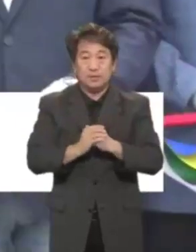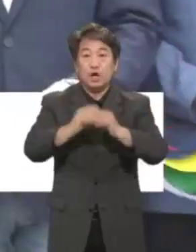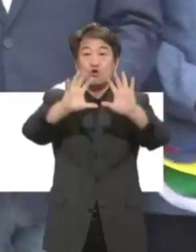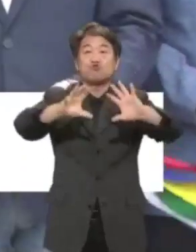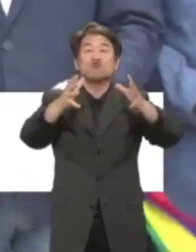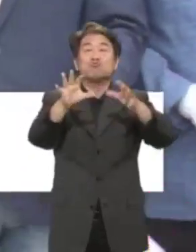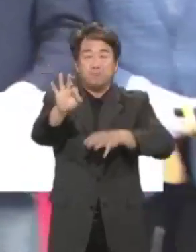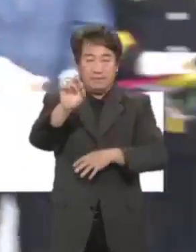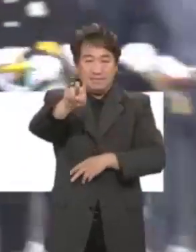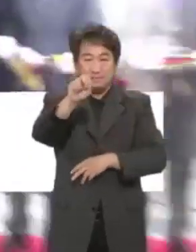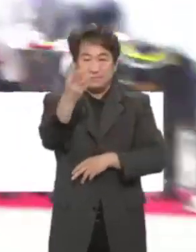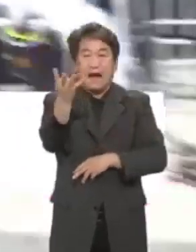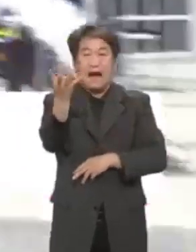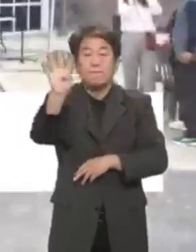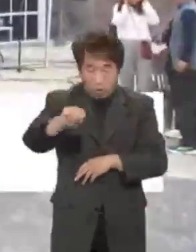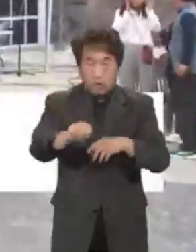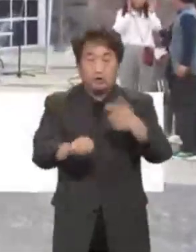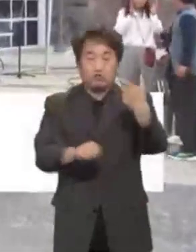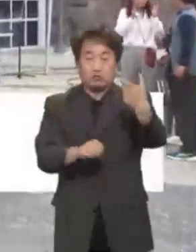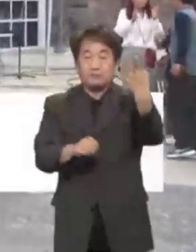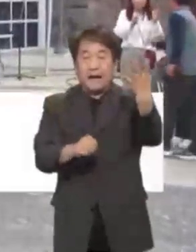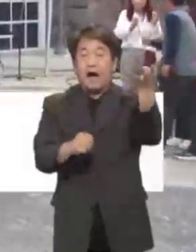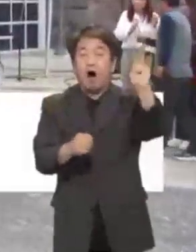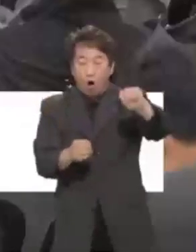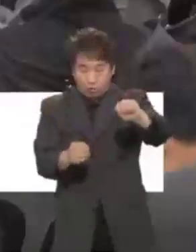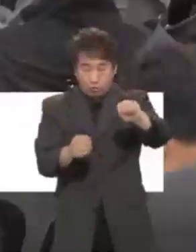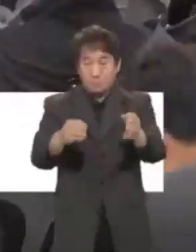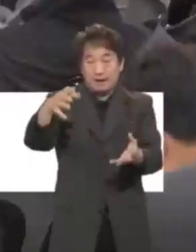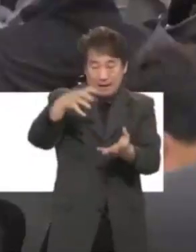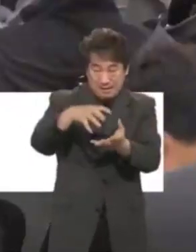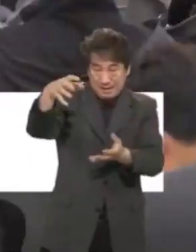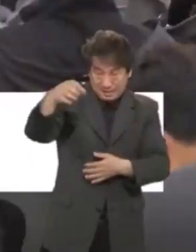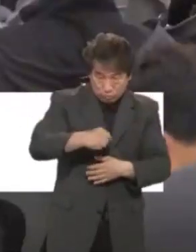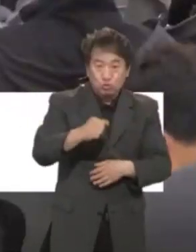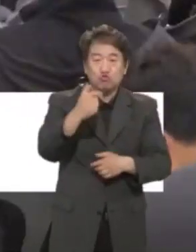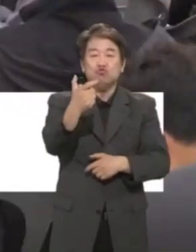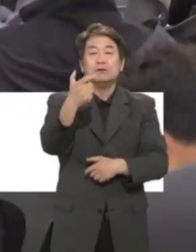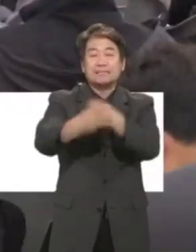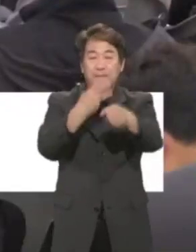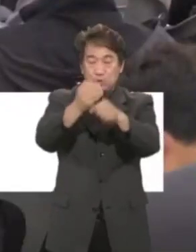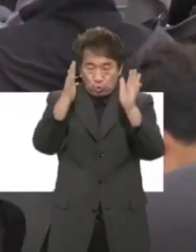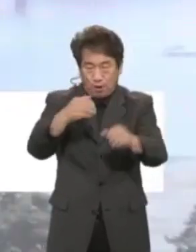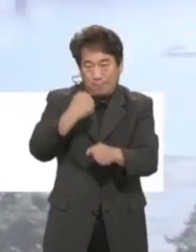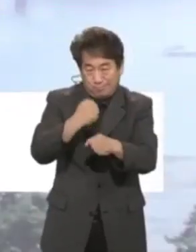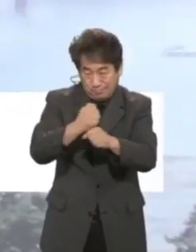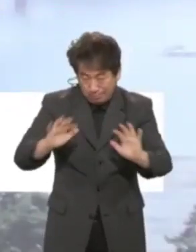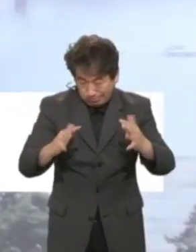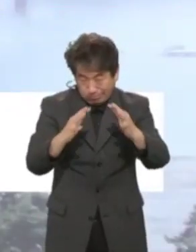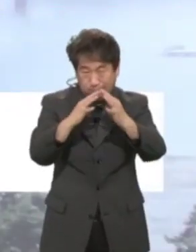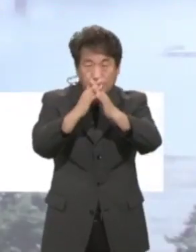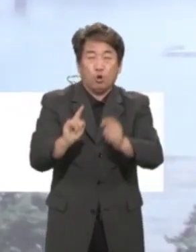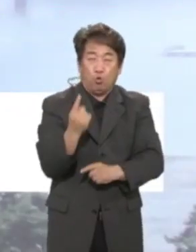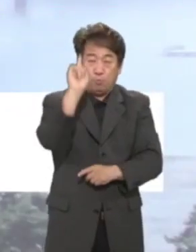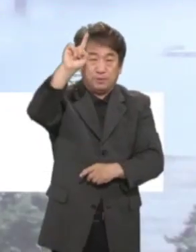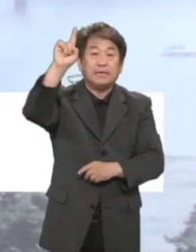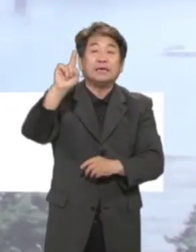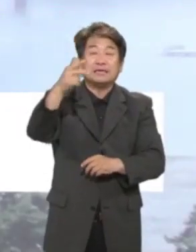국비 23억원 등 64억원을 들여 3년간 공사 끝에 완공된이 전망대는 높이 51m의